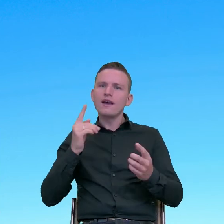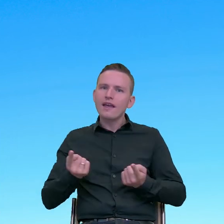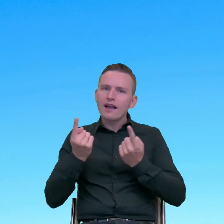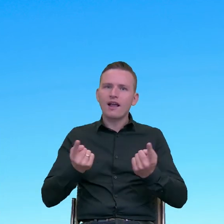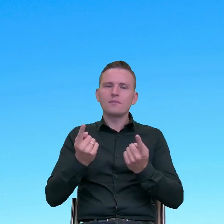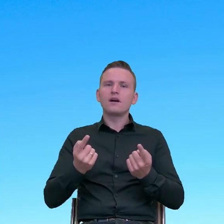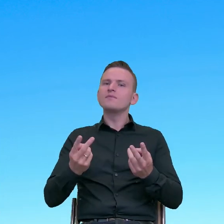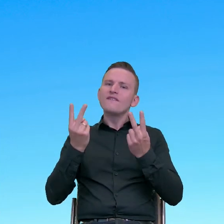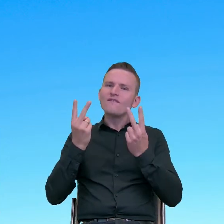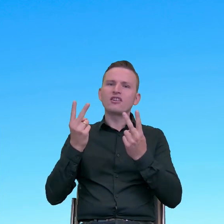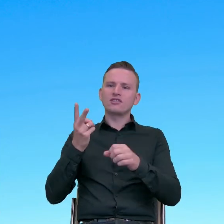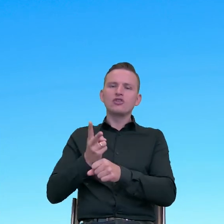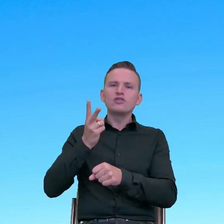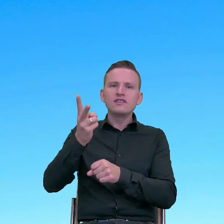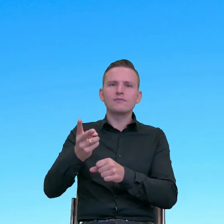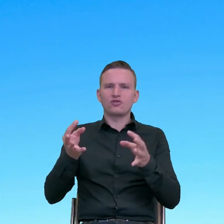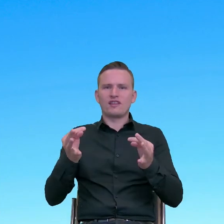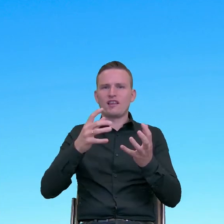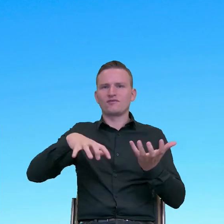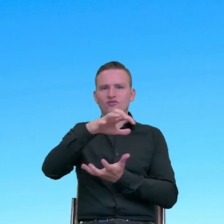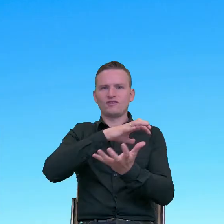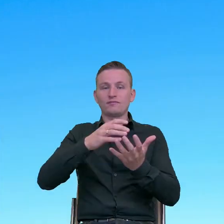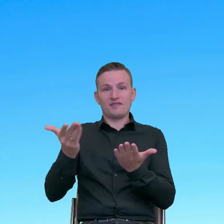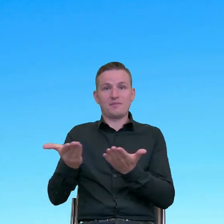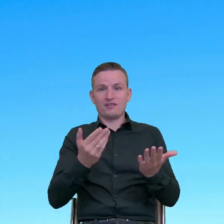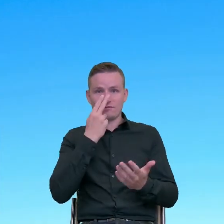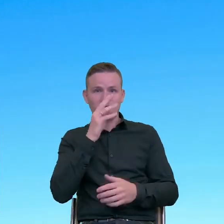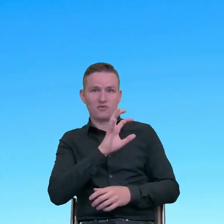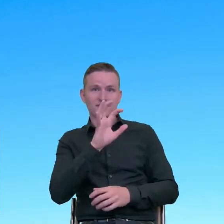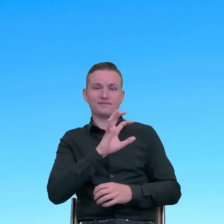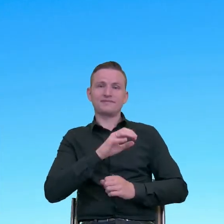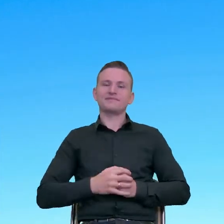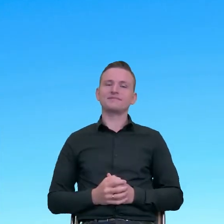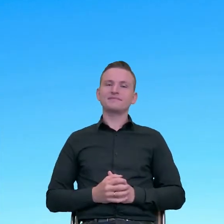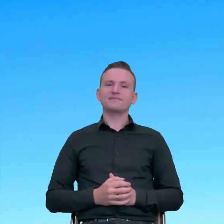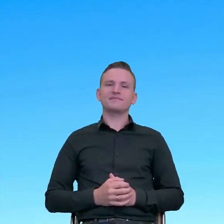współczesnym świecie. Zapraszam do obejrzenia tej produkcji.